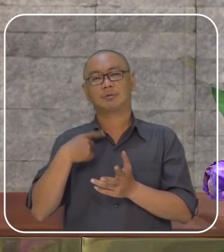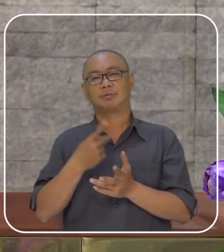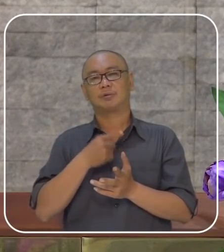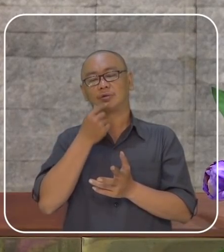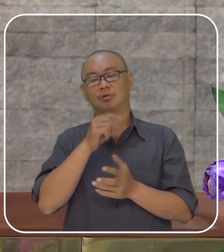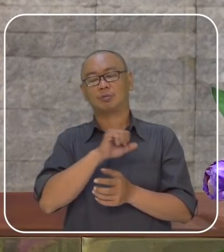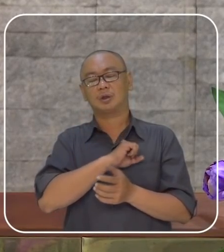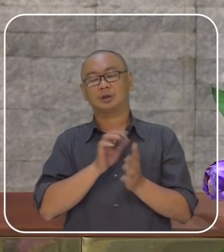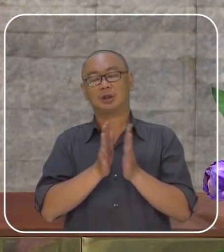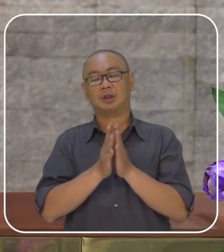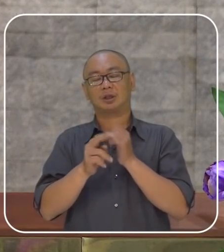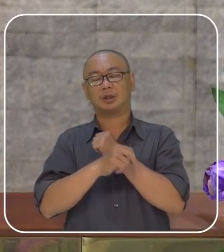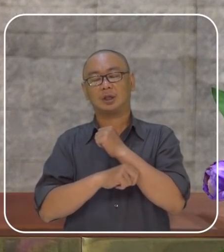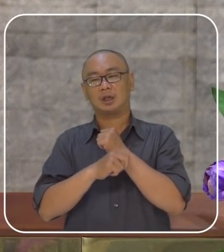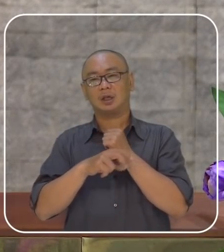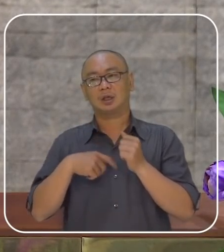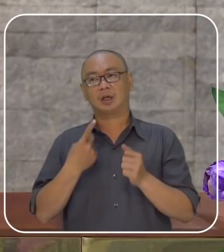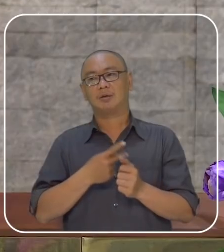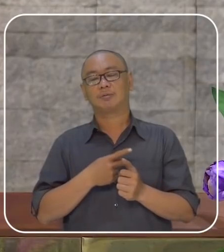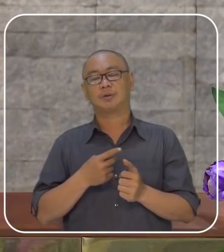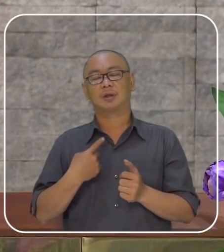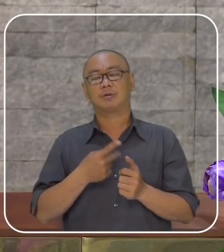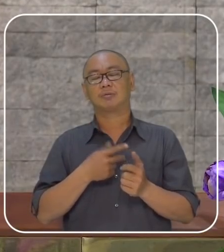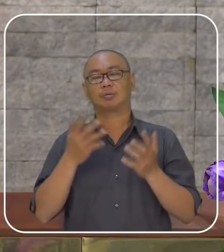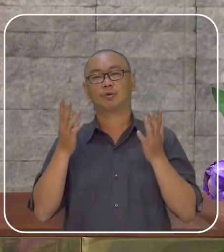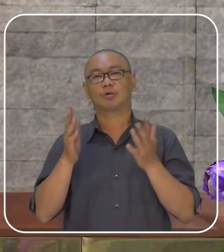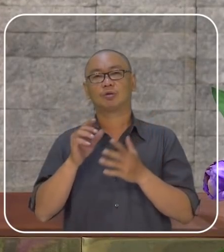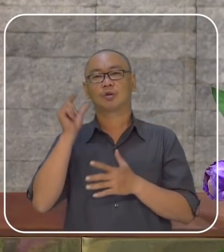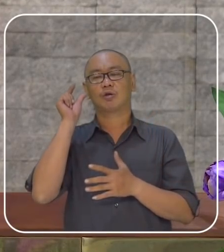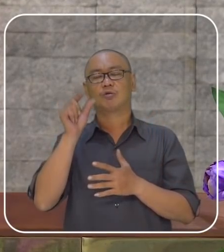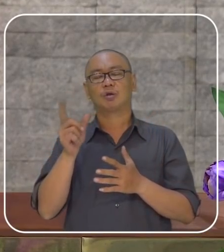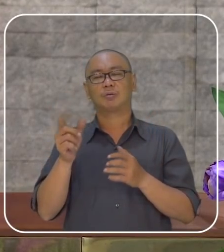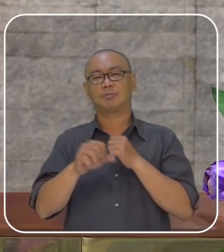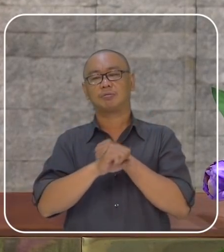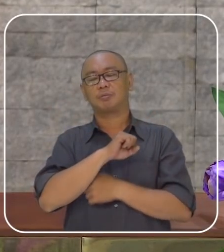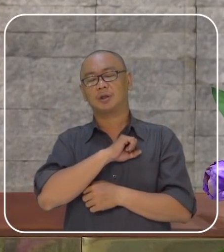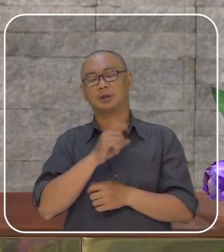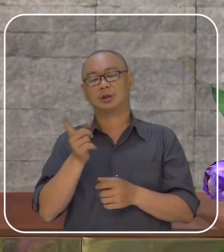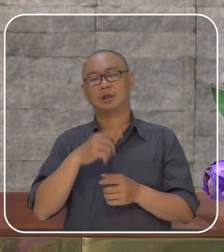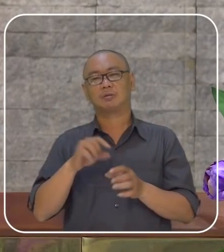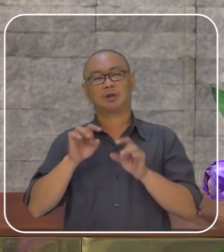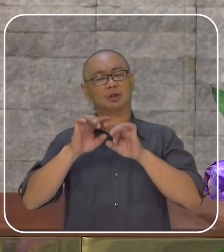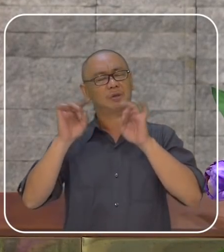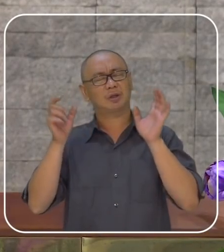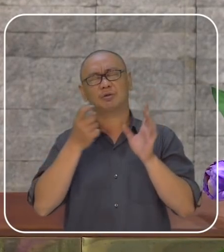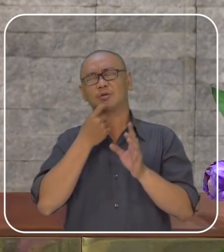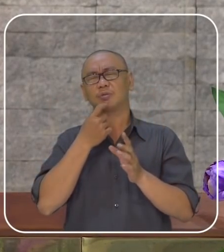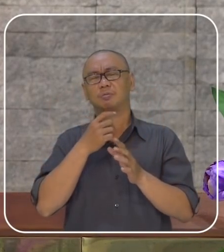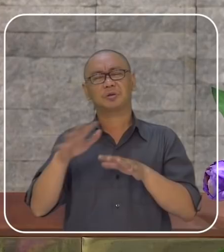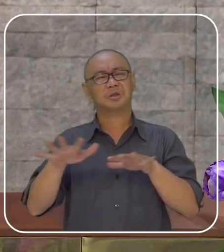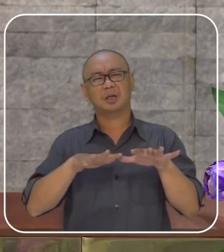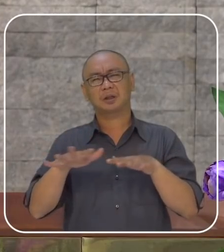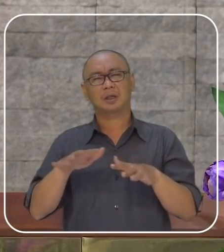bangsa dan negara kami. Kami mohon kiranya Tuhan jauhkanlah bangsa ini dari berbagai macam pencobaan,